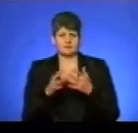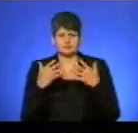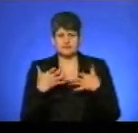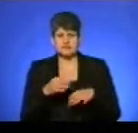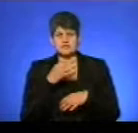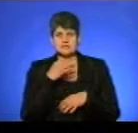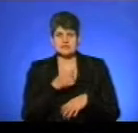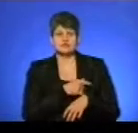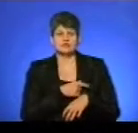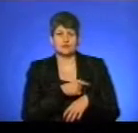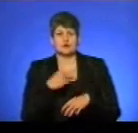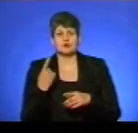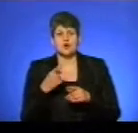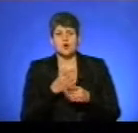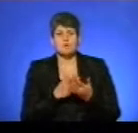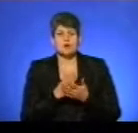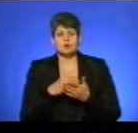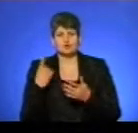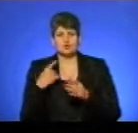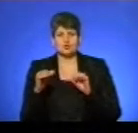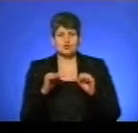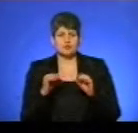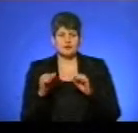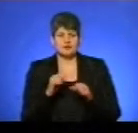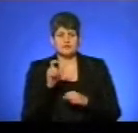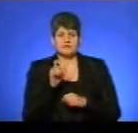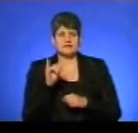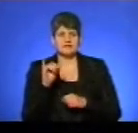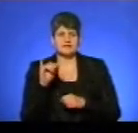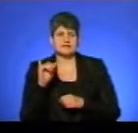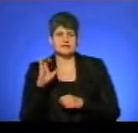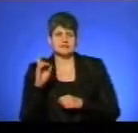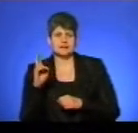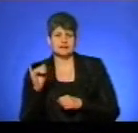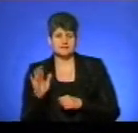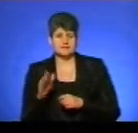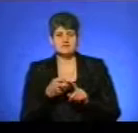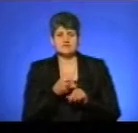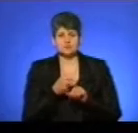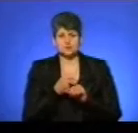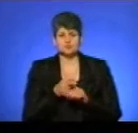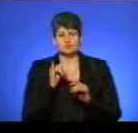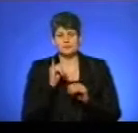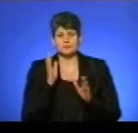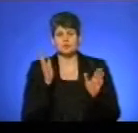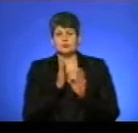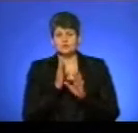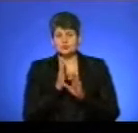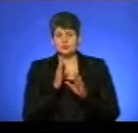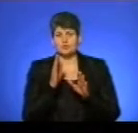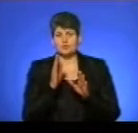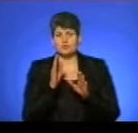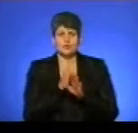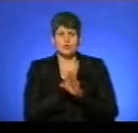черговий оператор обласного управління з питань цивільного захисту населення Євген Ісків. Зазначу, через негоду в області без світла було 18 сіл.